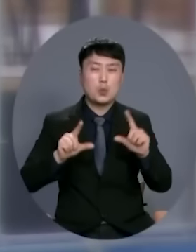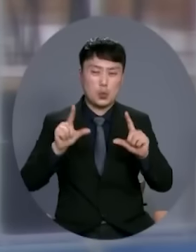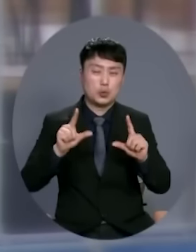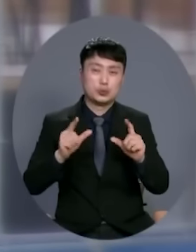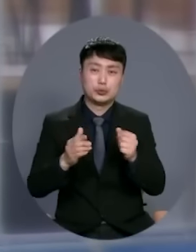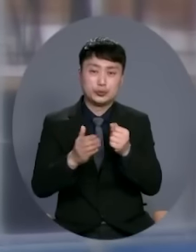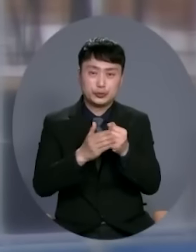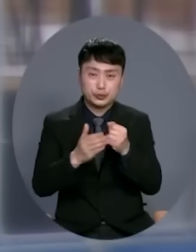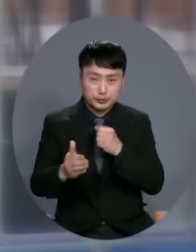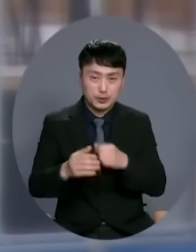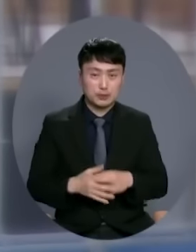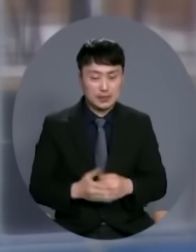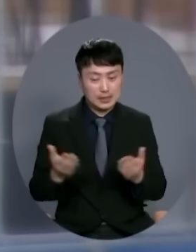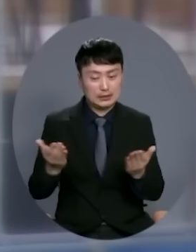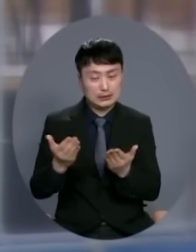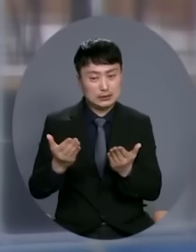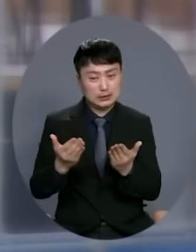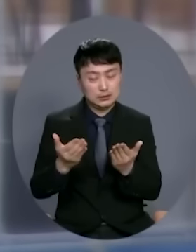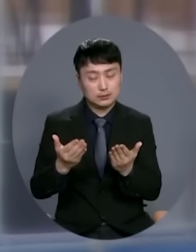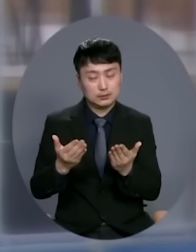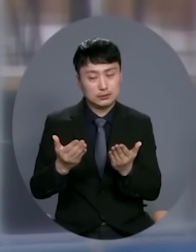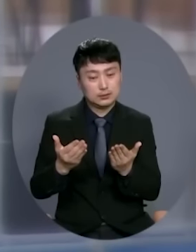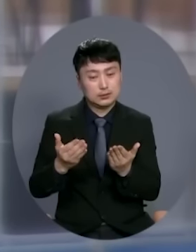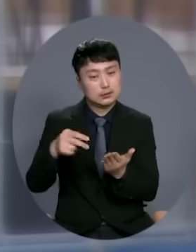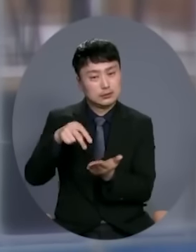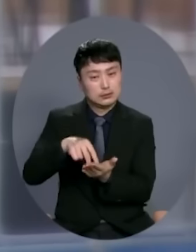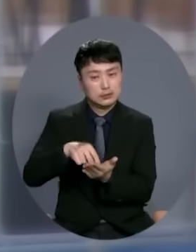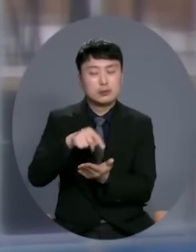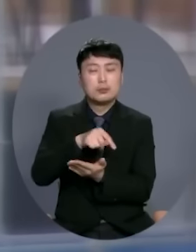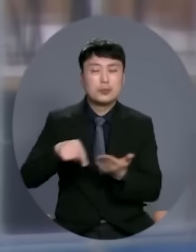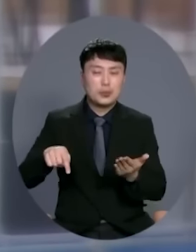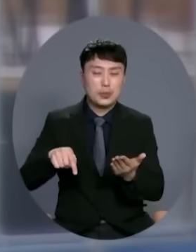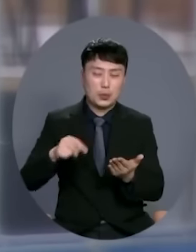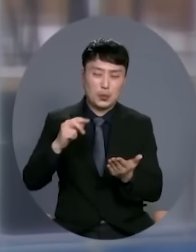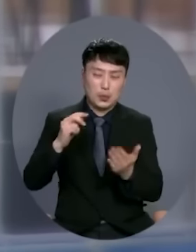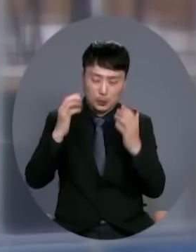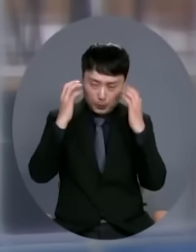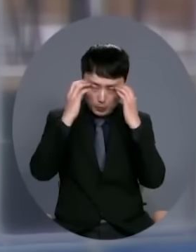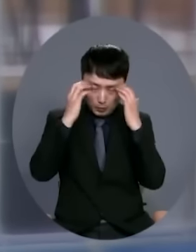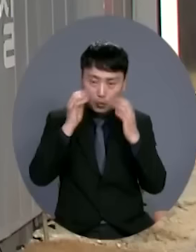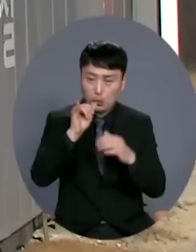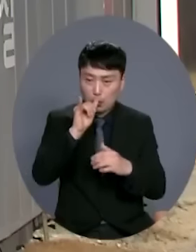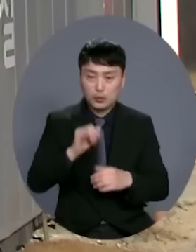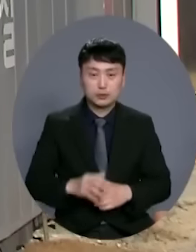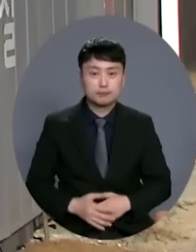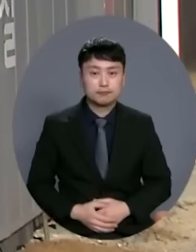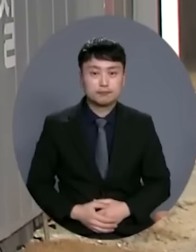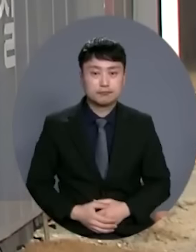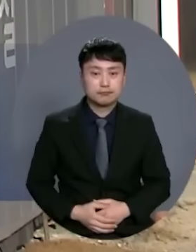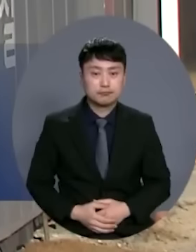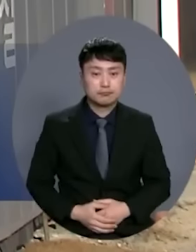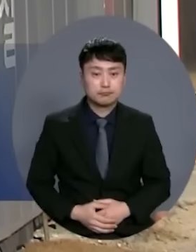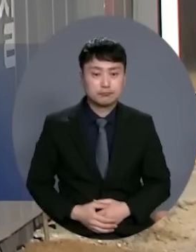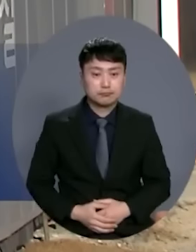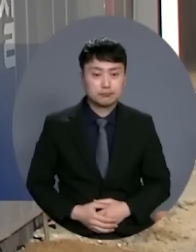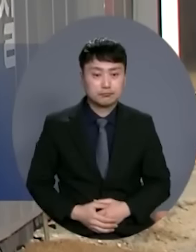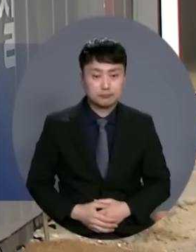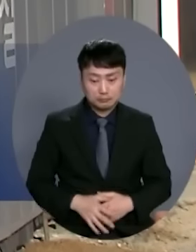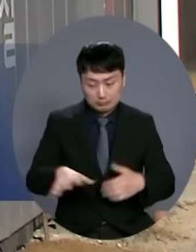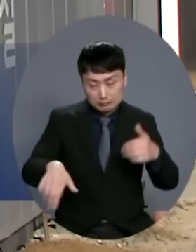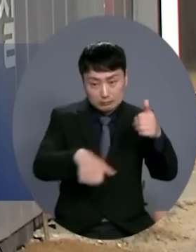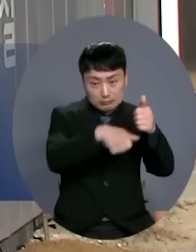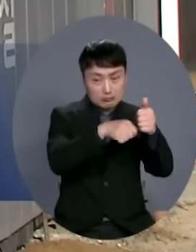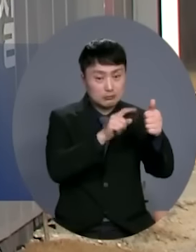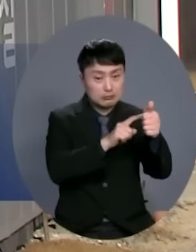때문에 현장 노동자 피해가 점점 더 심해질 거라는 우려가 나옵니다. 그러니까 원성이 책임 못 지니까 그